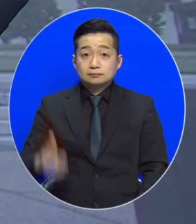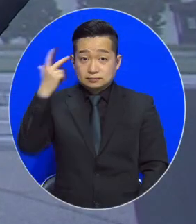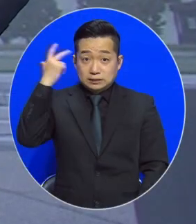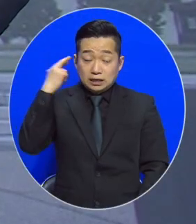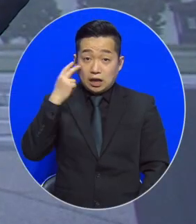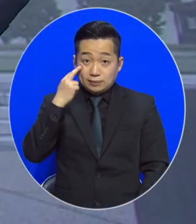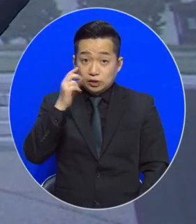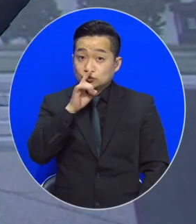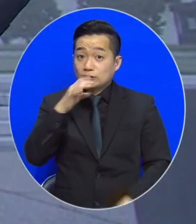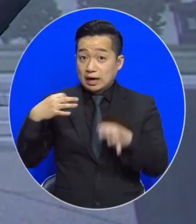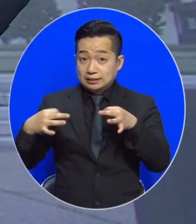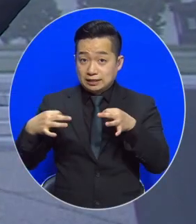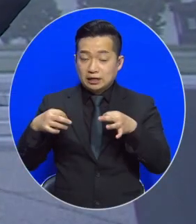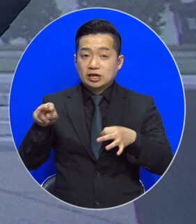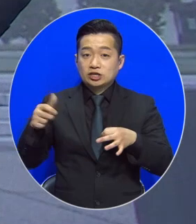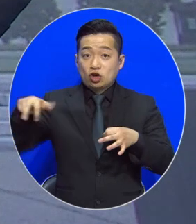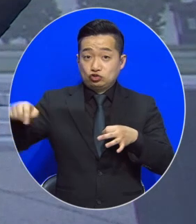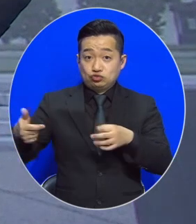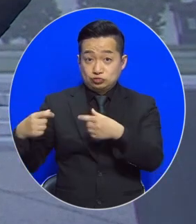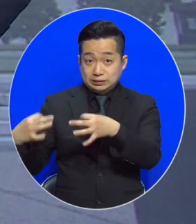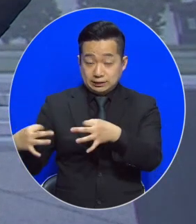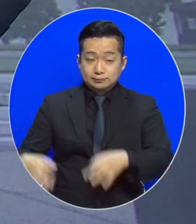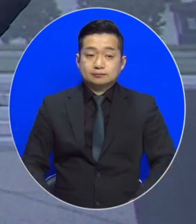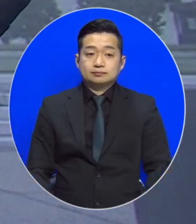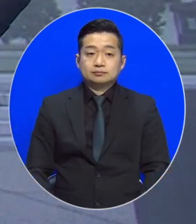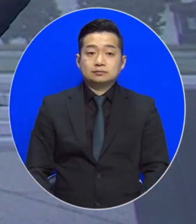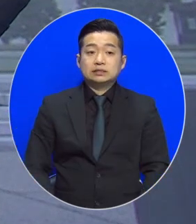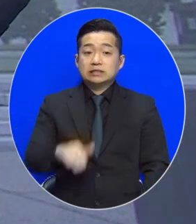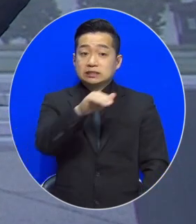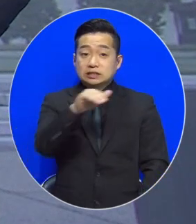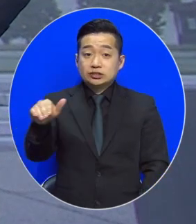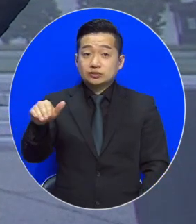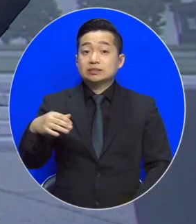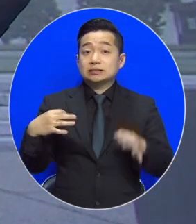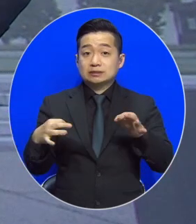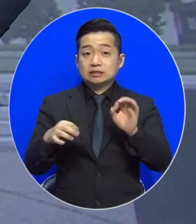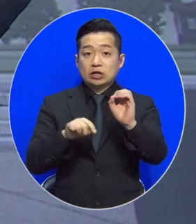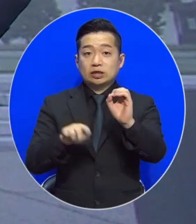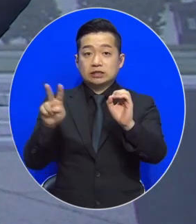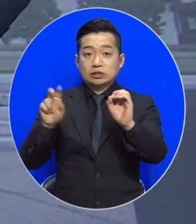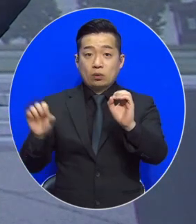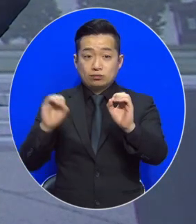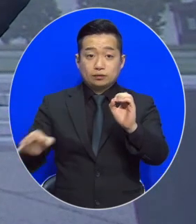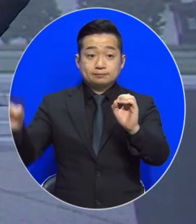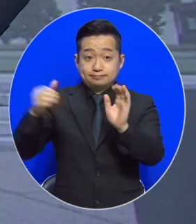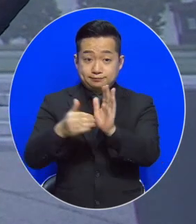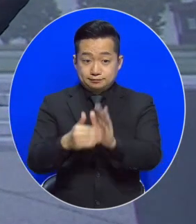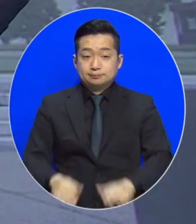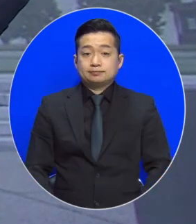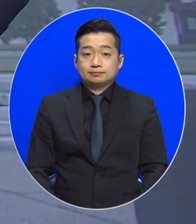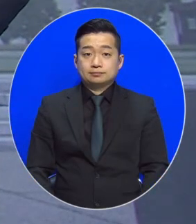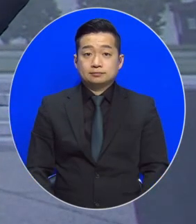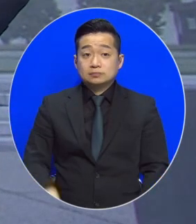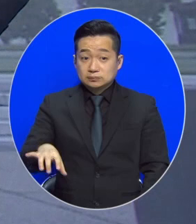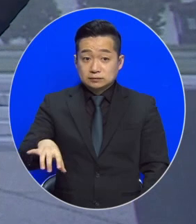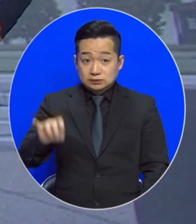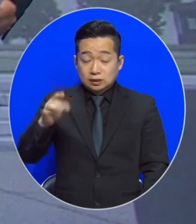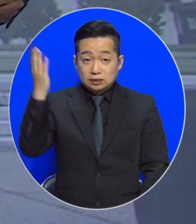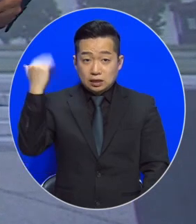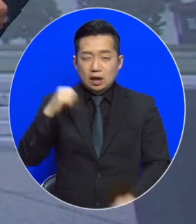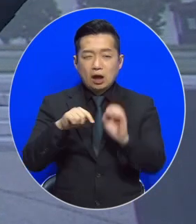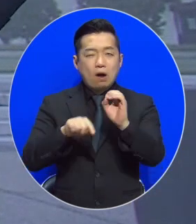지난주에 미국의 중앙은행인 연방준비제도가 기준금리를 0.25% 포인트 올렸습니다 당초에 다시